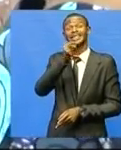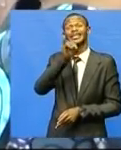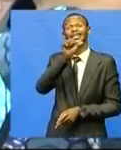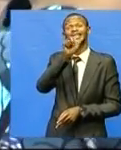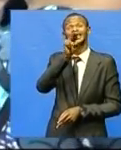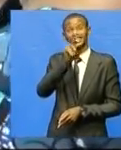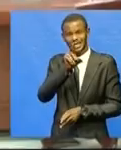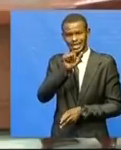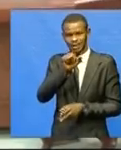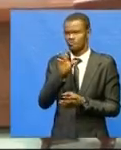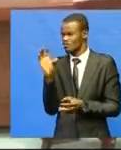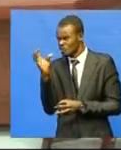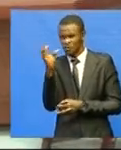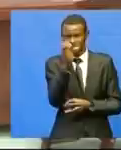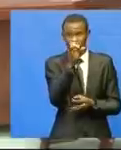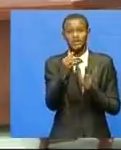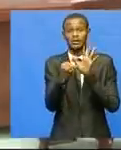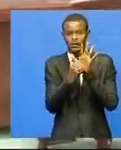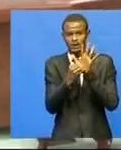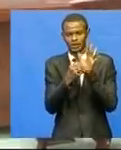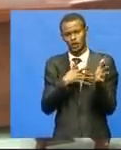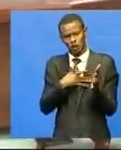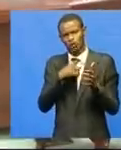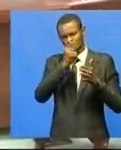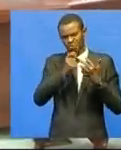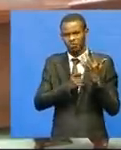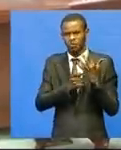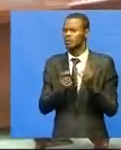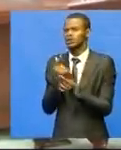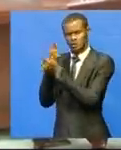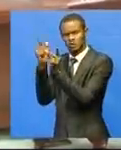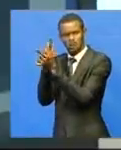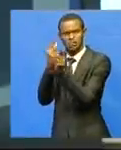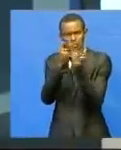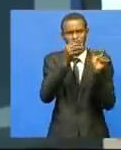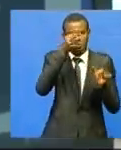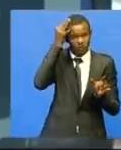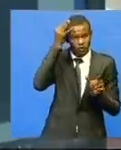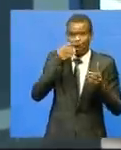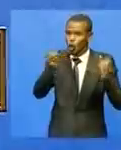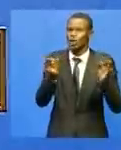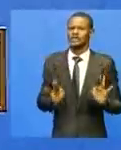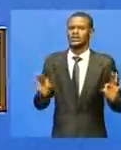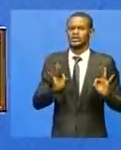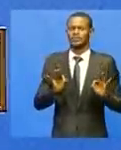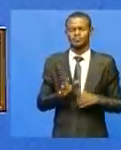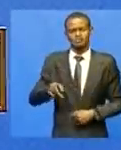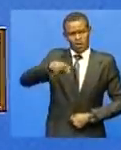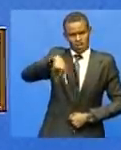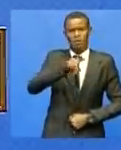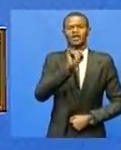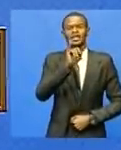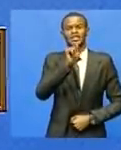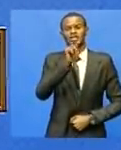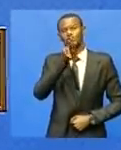Ngingwe, Kinyamatembe et Luana. Pour ce qui concerne la province de l'Ituri, décrétée depuis